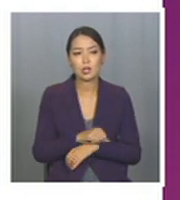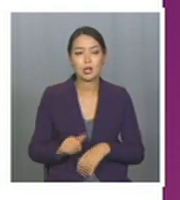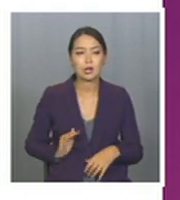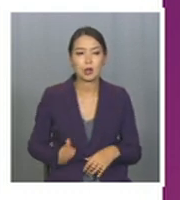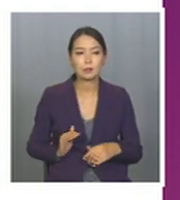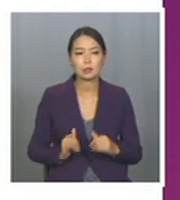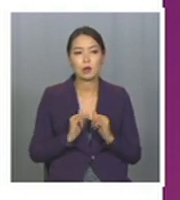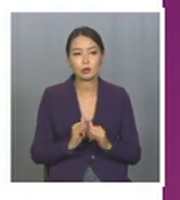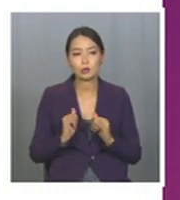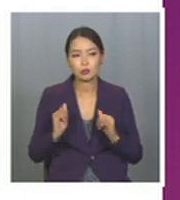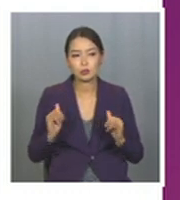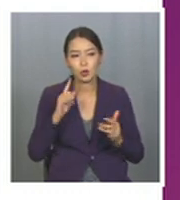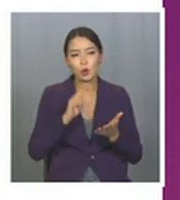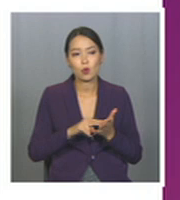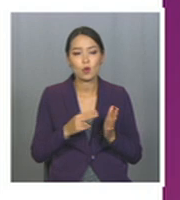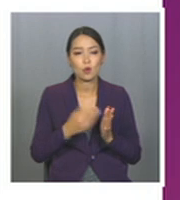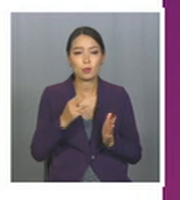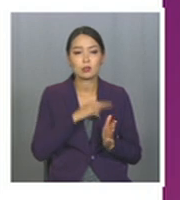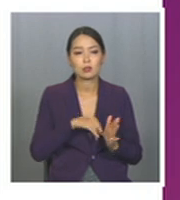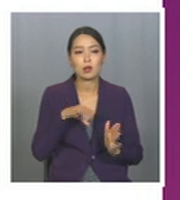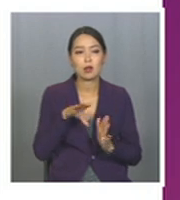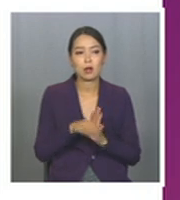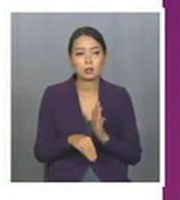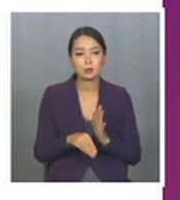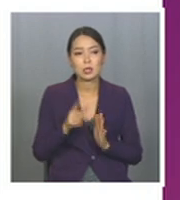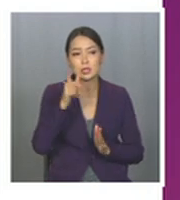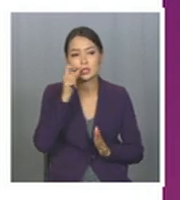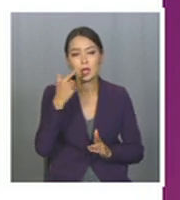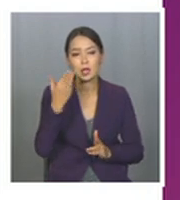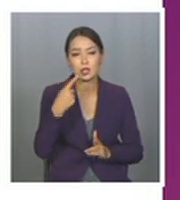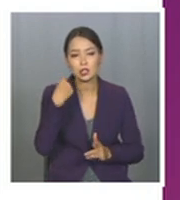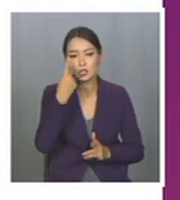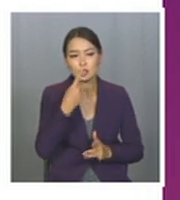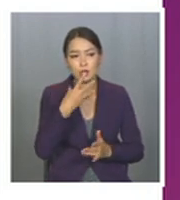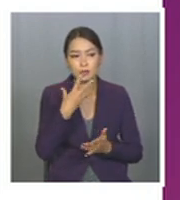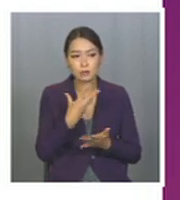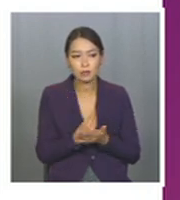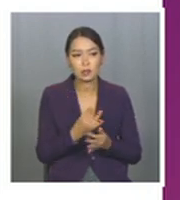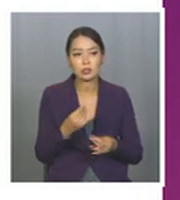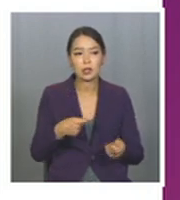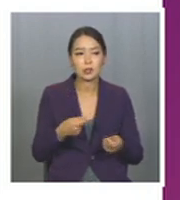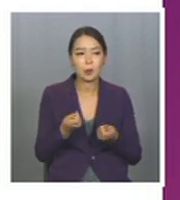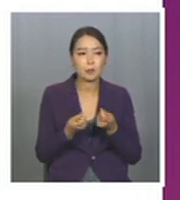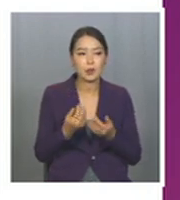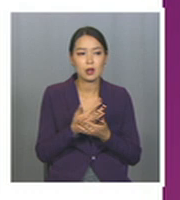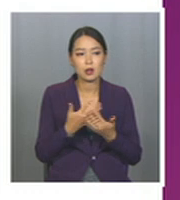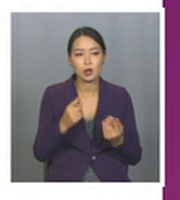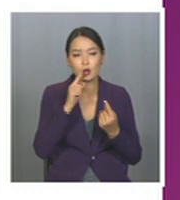ұжымдастыру саясатының енгізілуі, Сталиннің жеке көзқарасы, ұсақ тауар өндірушілерге қарсы күрестің